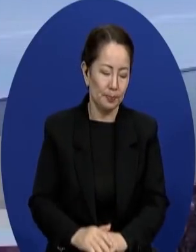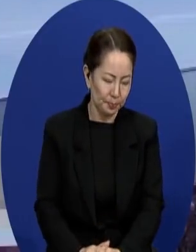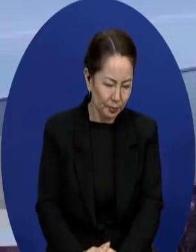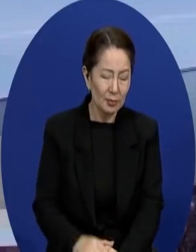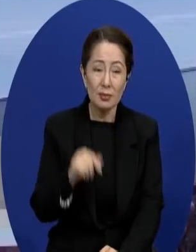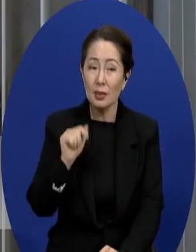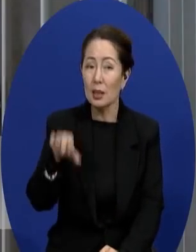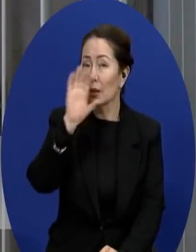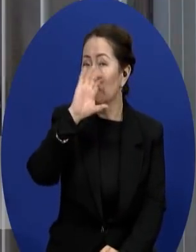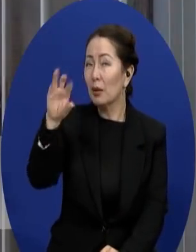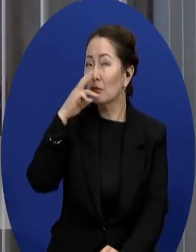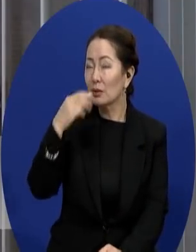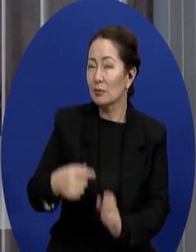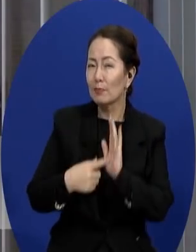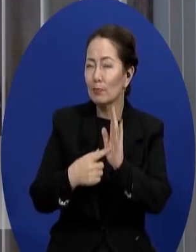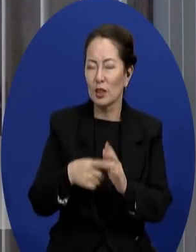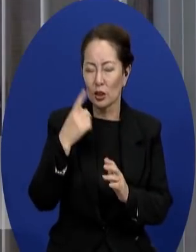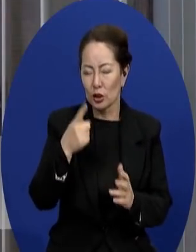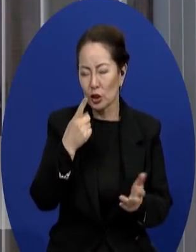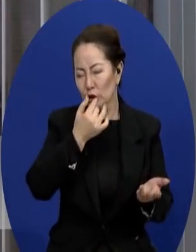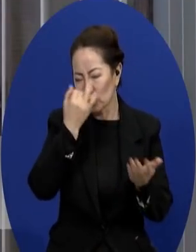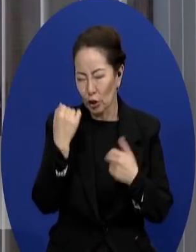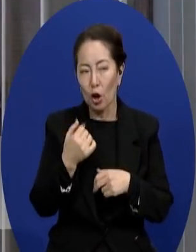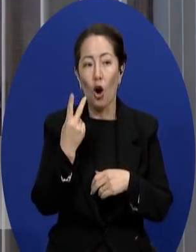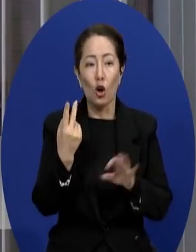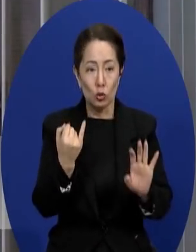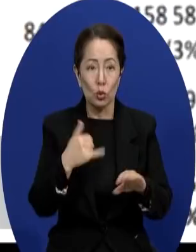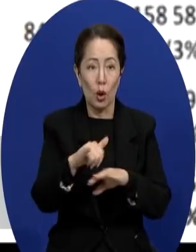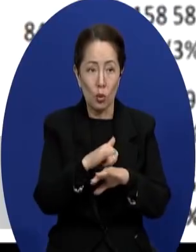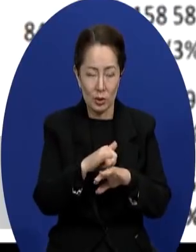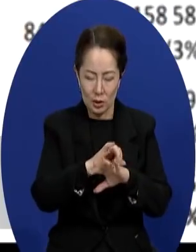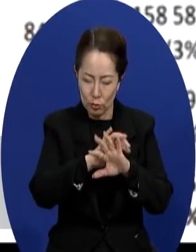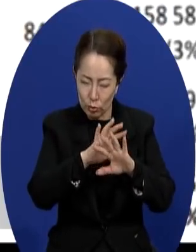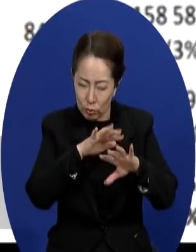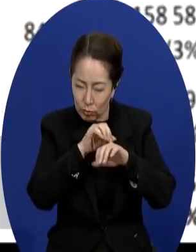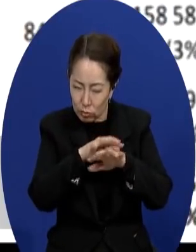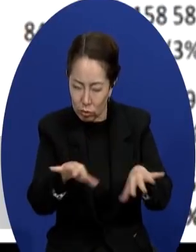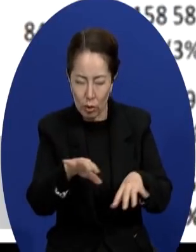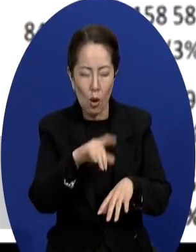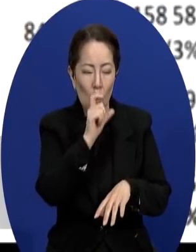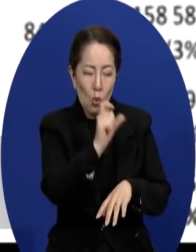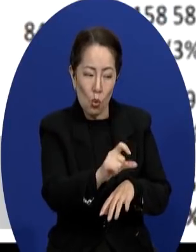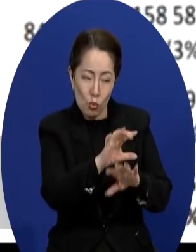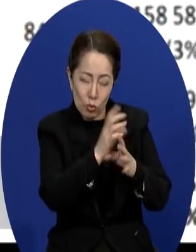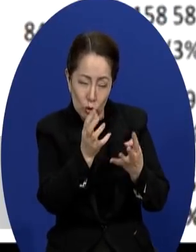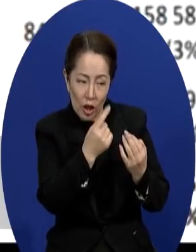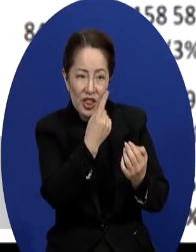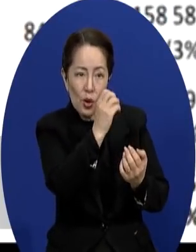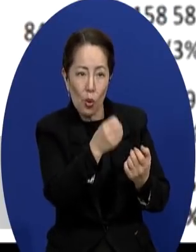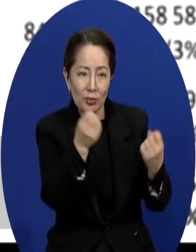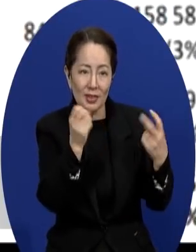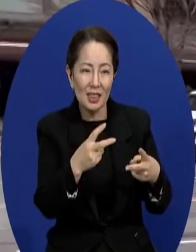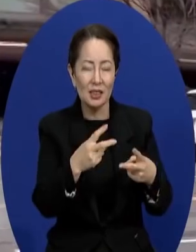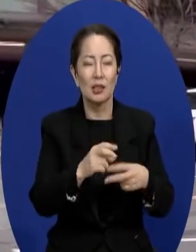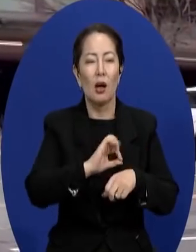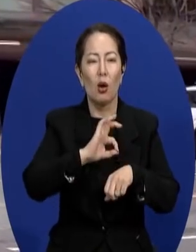За тус байгууллага мэдээлж байгаагаар 1-7 оногт л хэд 26 улс оронд хүн амынх нь 1 ковидтай тэнцэх хэмжээний халдварын шин тохиол Европын хэмжээнд